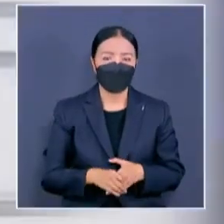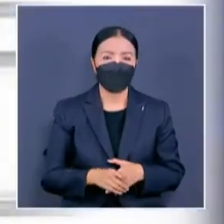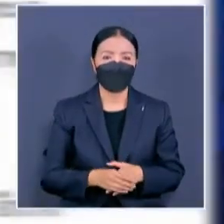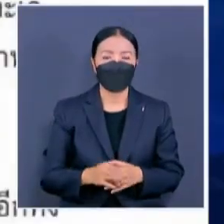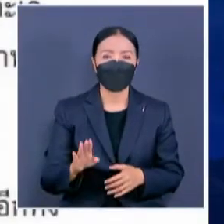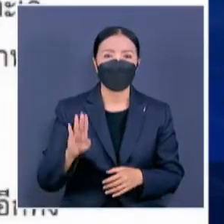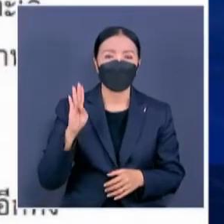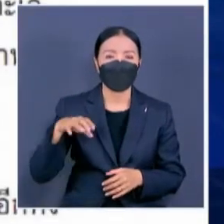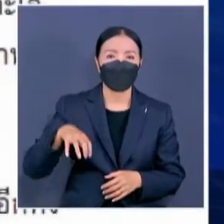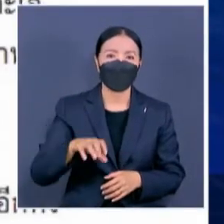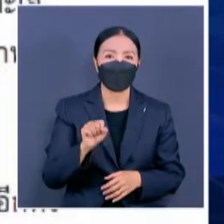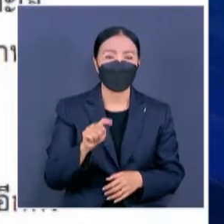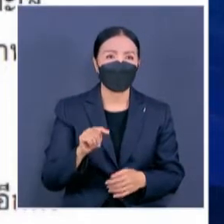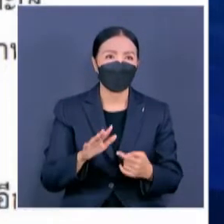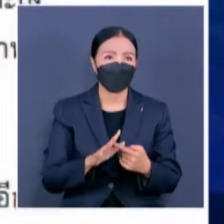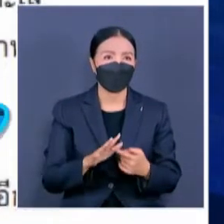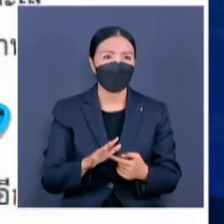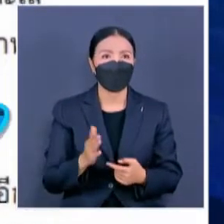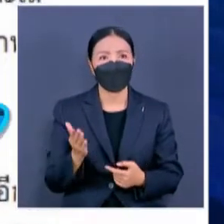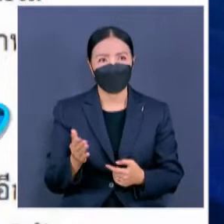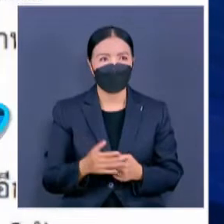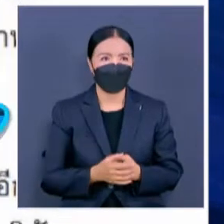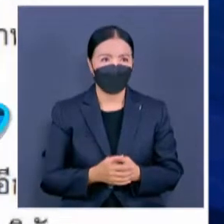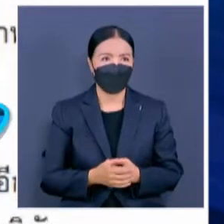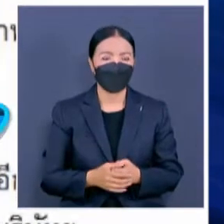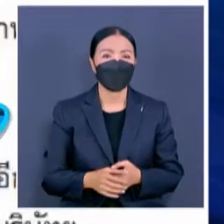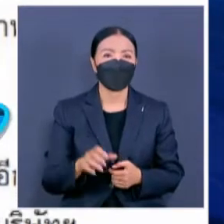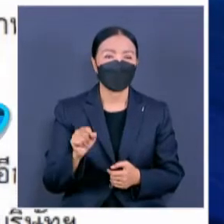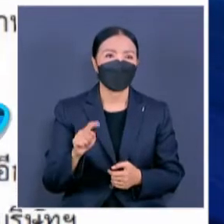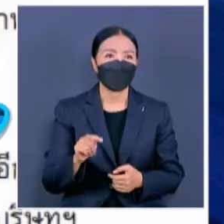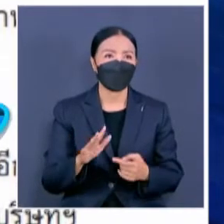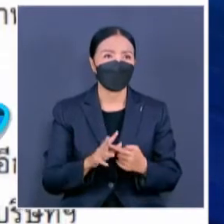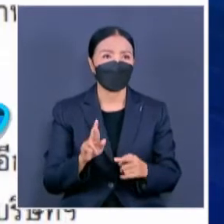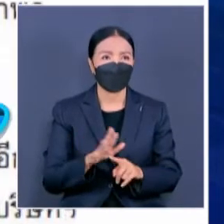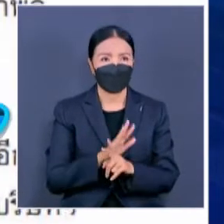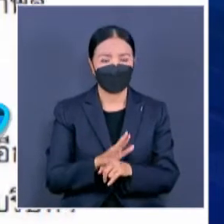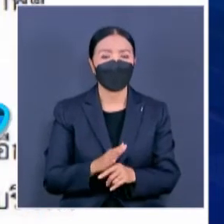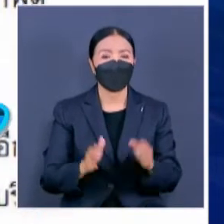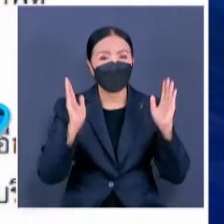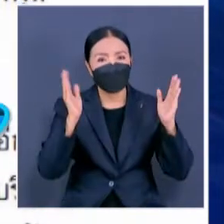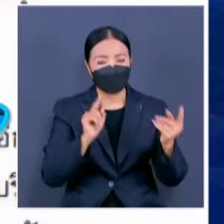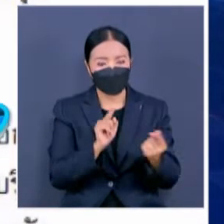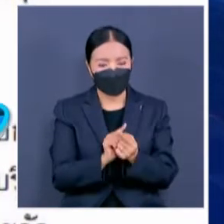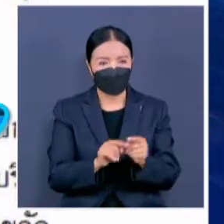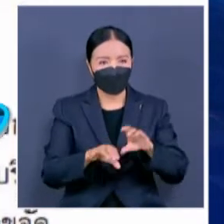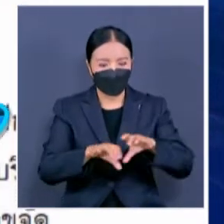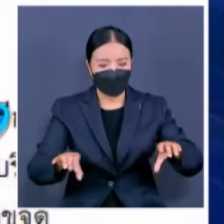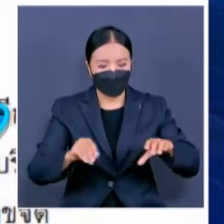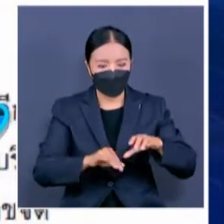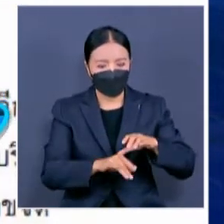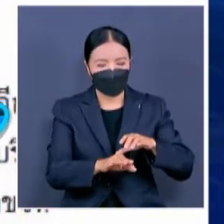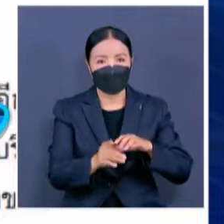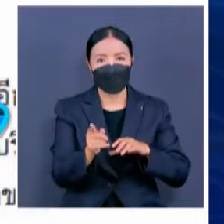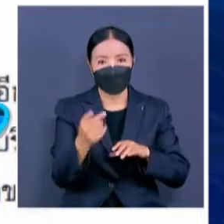บริษัท Star Petroleum Refining จำกัดมหาชนหรือว่า SPRC ครับได้ออกแถลงการเมื่อวานนี้กรณีที่ไปพบฟิล์มน้ำมันบริเวณทุ่น